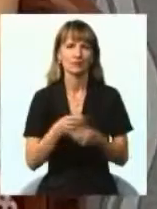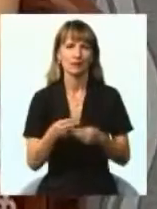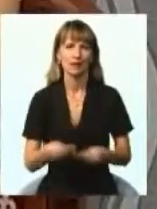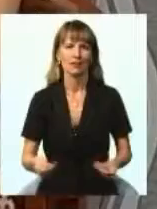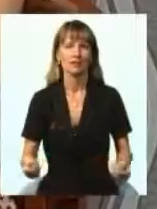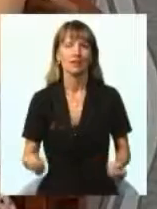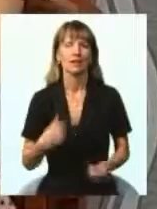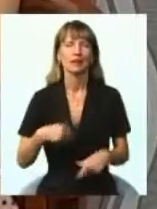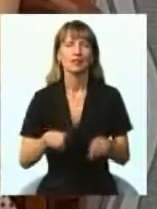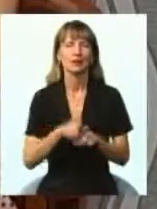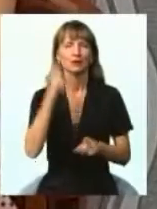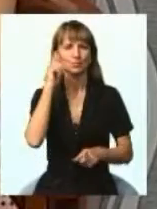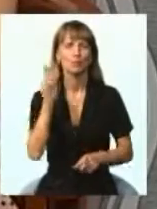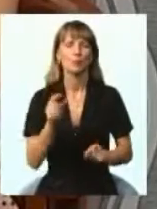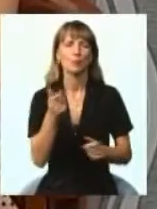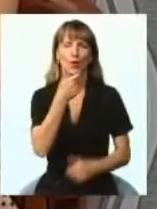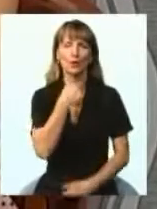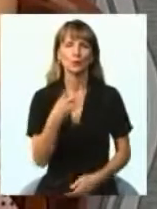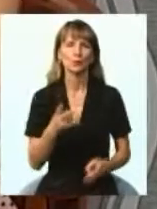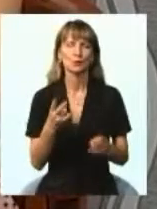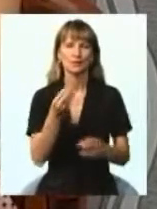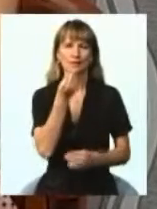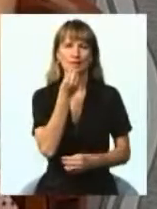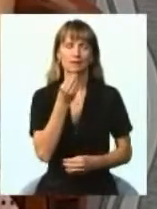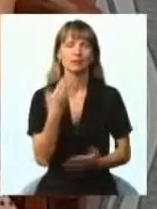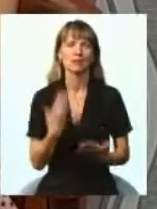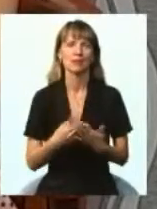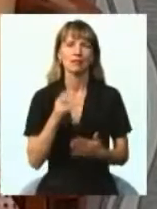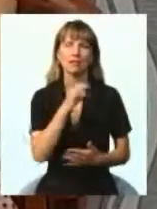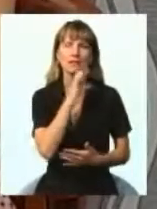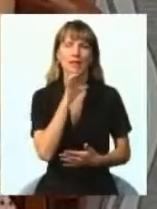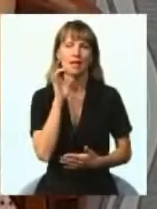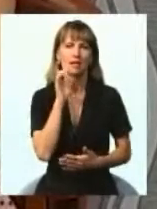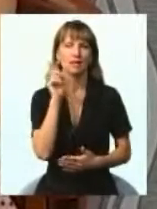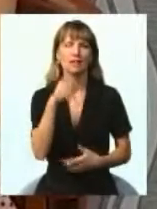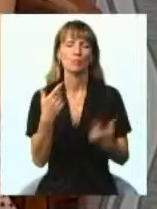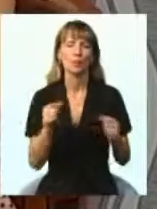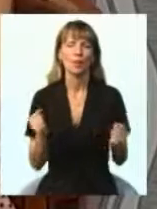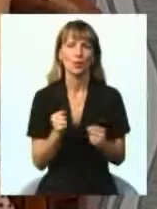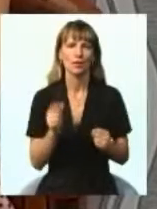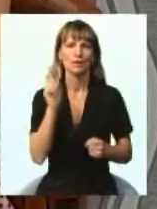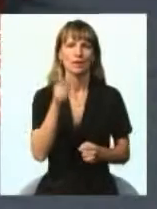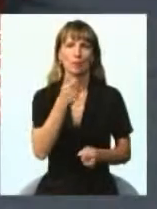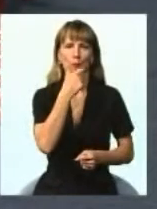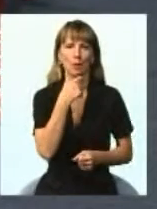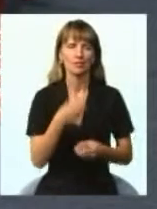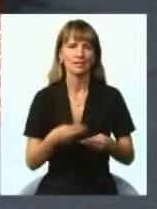так задумалась, що, мабуть, морозиво треба їсти десь на півночі. Там, де холодно, там морозиво, мабуть, і не розтане.